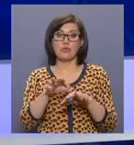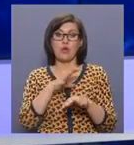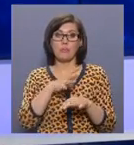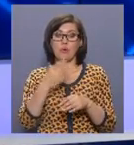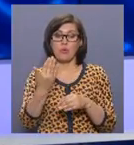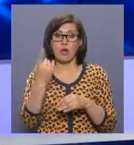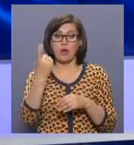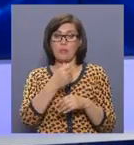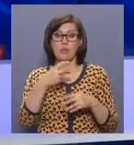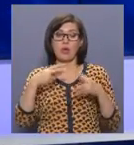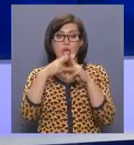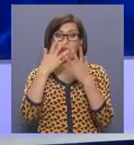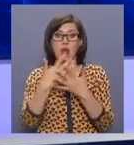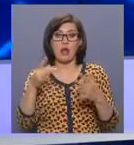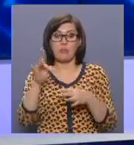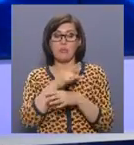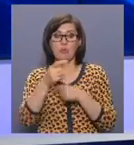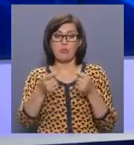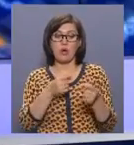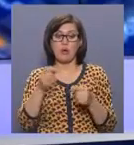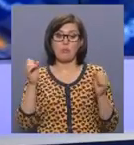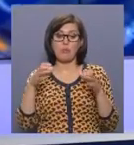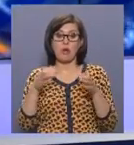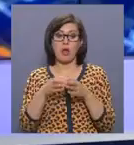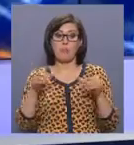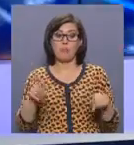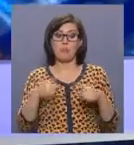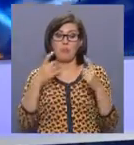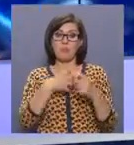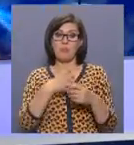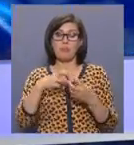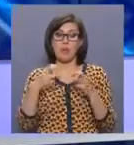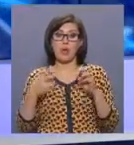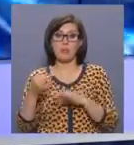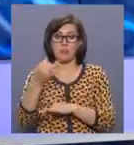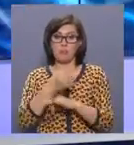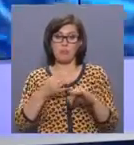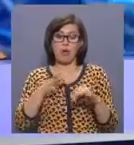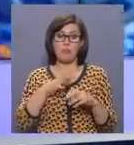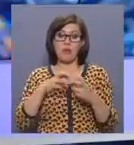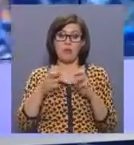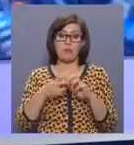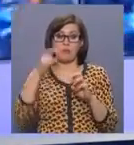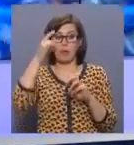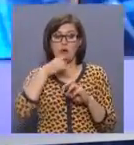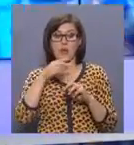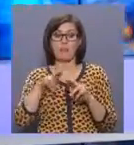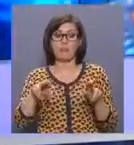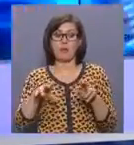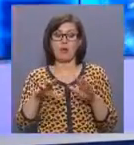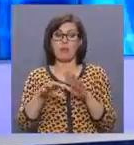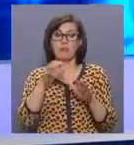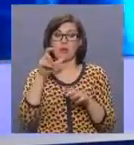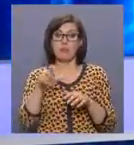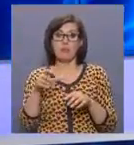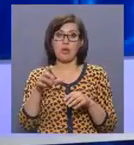аптада Астанадағы түрлі дін өкілдері жиналған басқосуда жаһандық маңызды мәселелер талқыланды. Мәселен, Қазақстан парламент сенатының